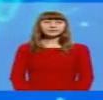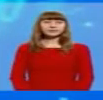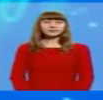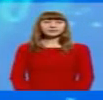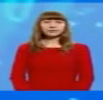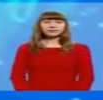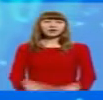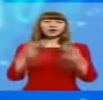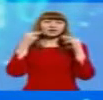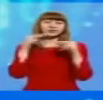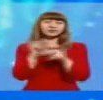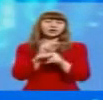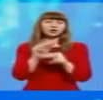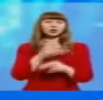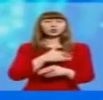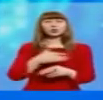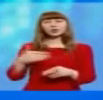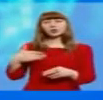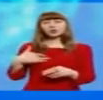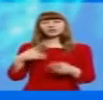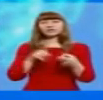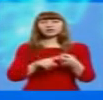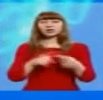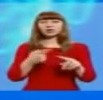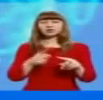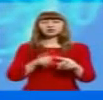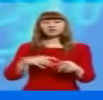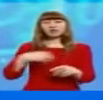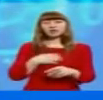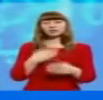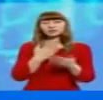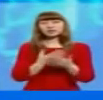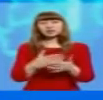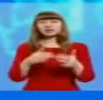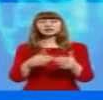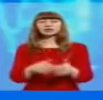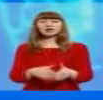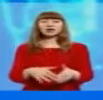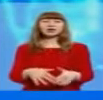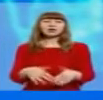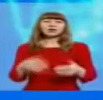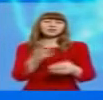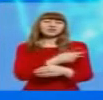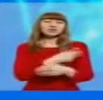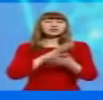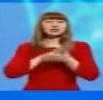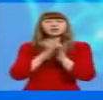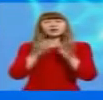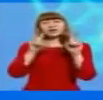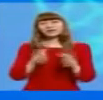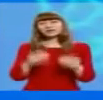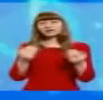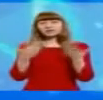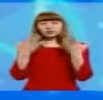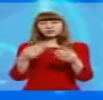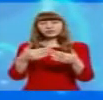Туберкулезбен күресте дамыған елдердің тәжірибесі негізге алынады. Яғни, алдын алу шараларына басымдық беріліп, жаңа диагностикалық әдістер